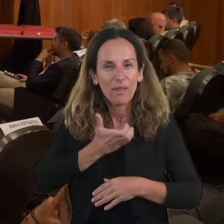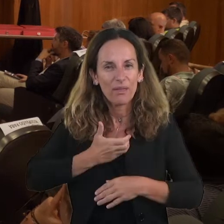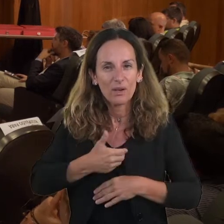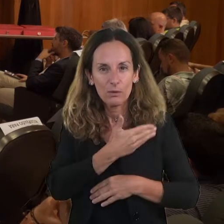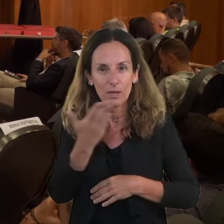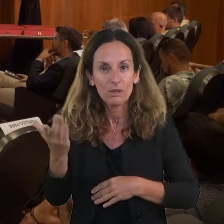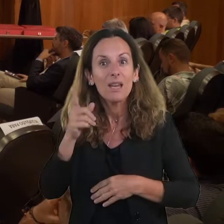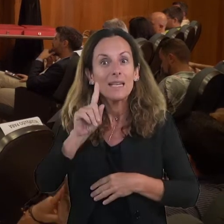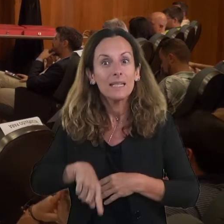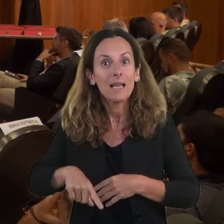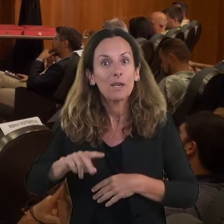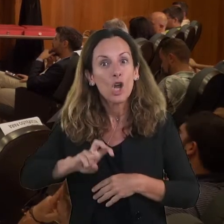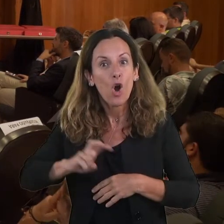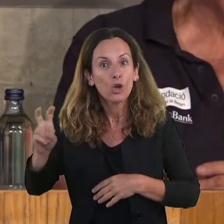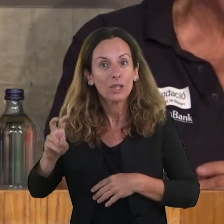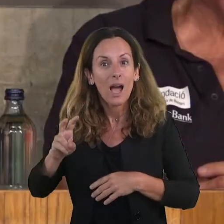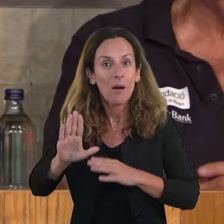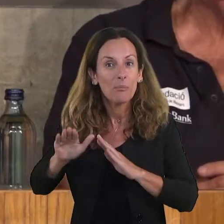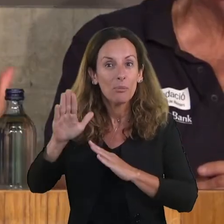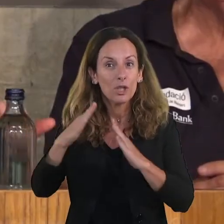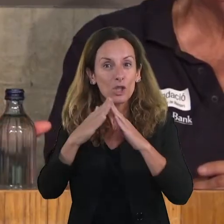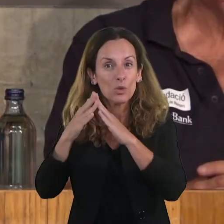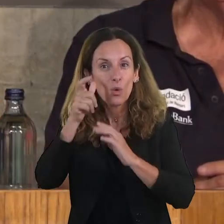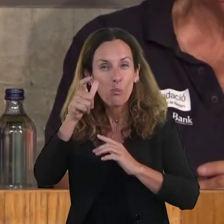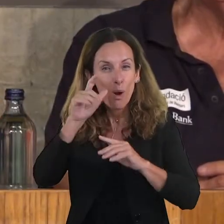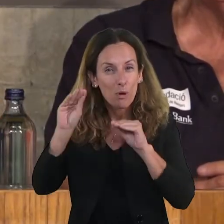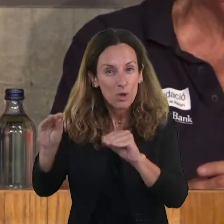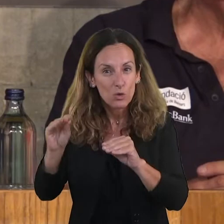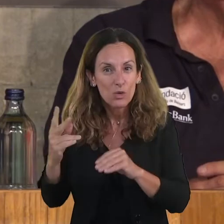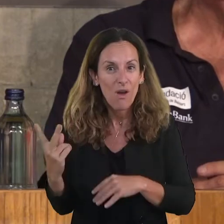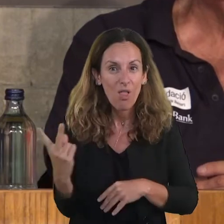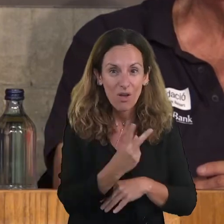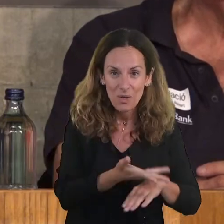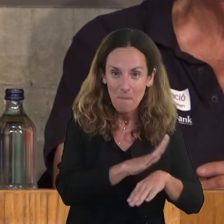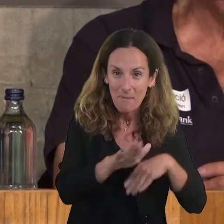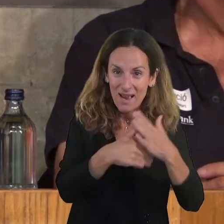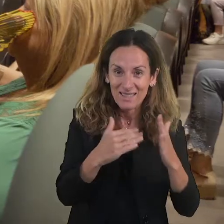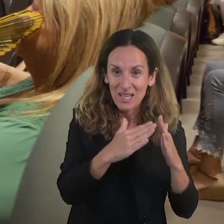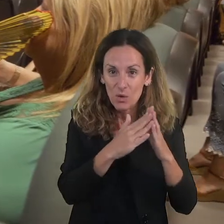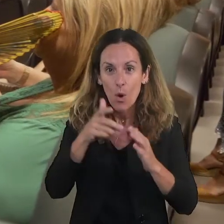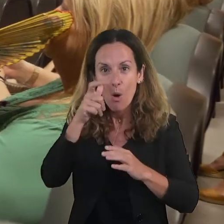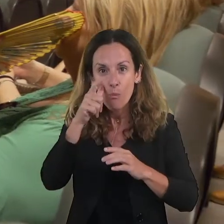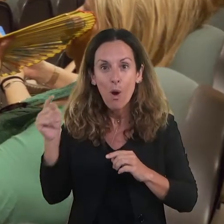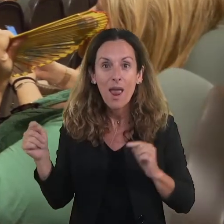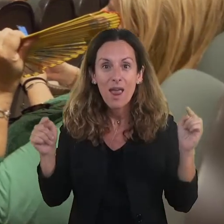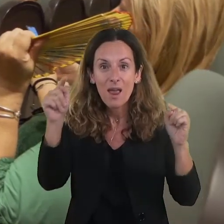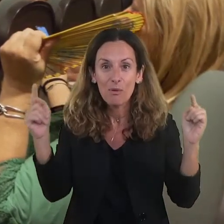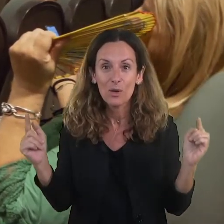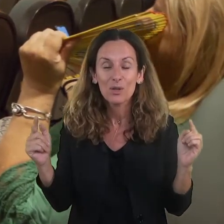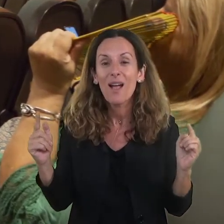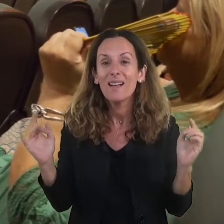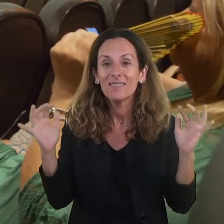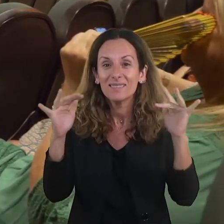en l'altra pujada de part forana, que són dues perfectament compatibles i que conviuen i que a més tenen bona relació, per tant, en el